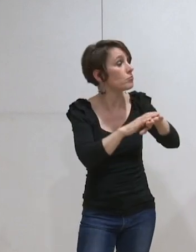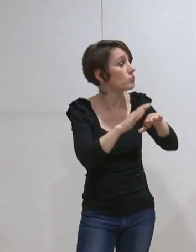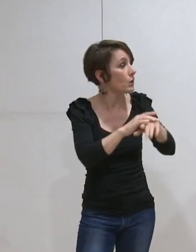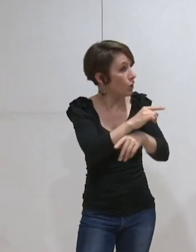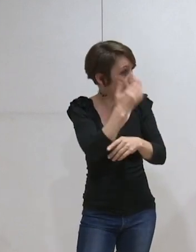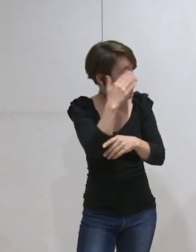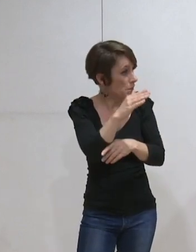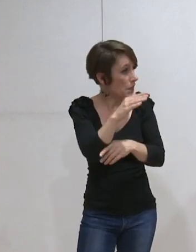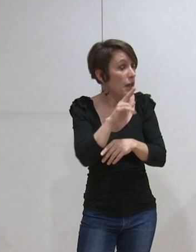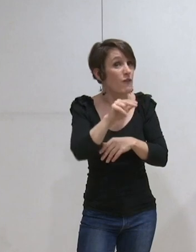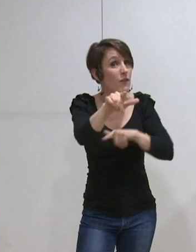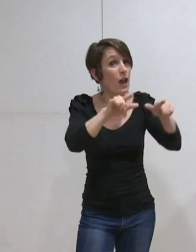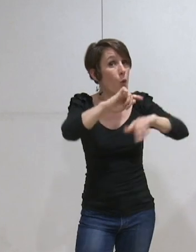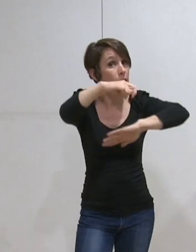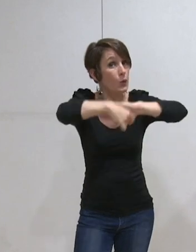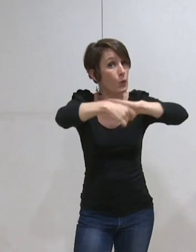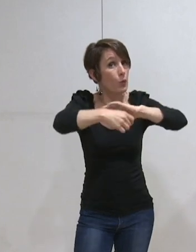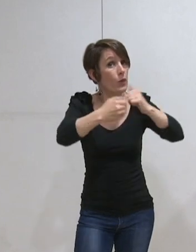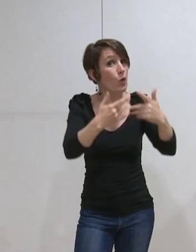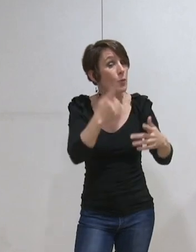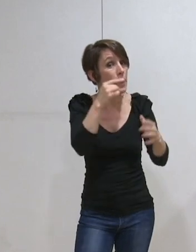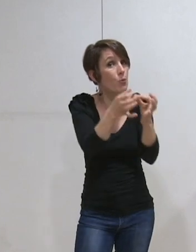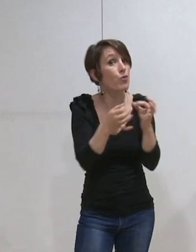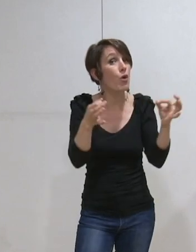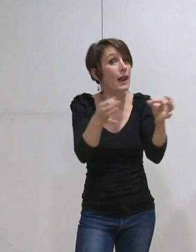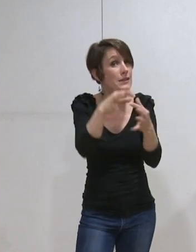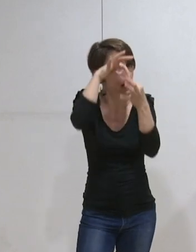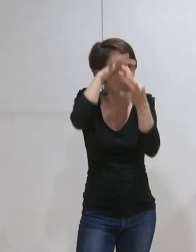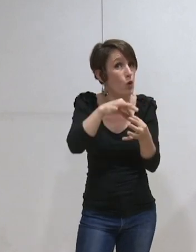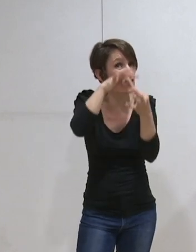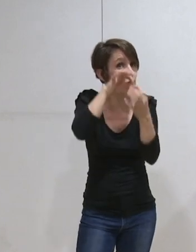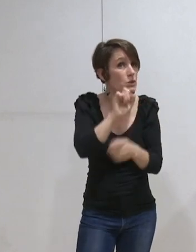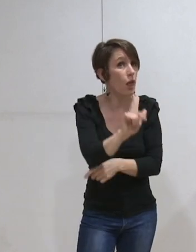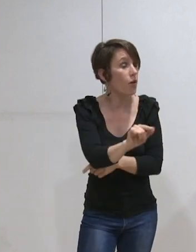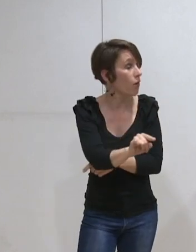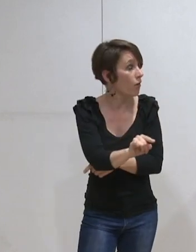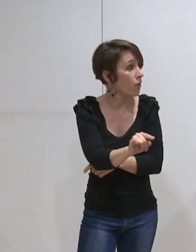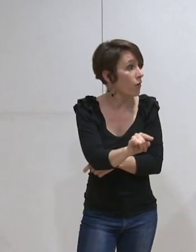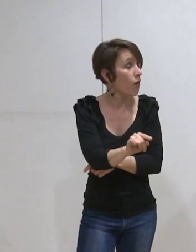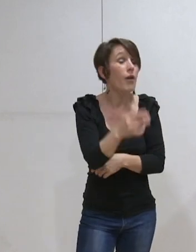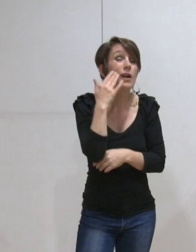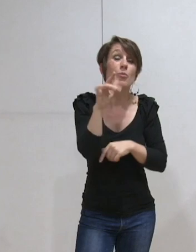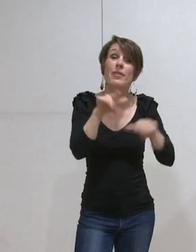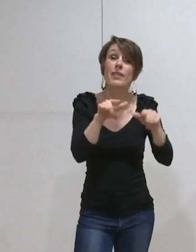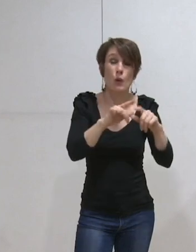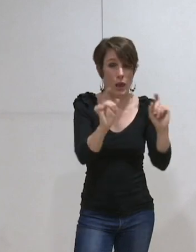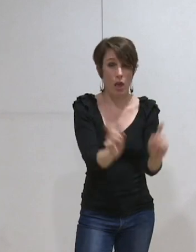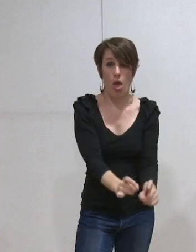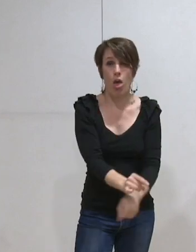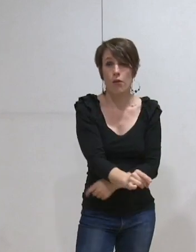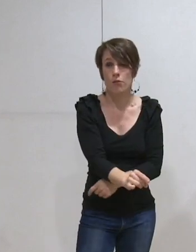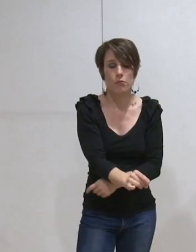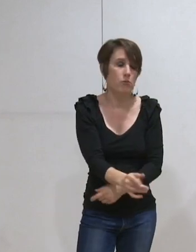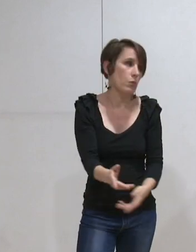loyer que nous pourrions percevoir dans cette salle cultuelle si ce montant est manifestement trop bas bien vous le savez comme